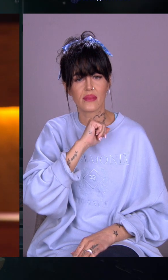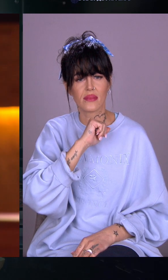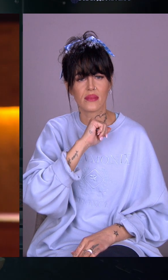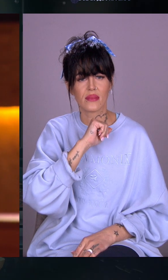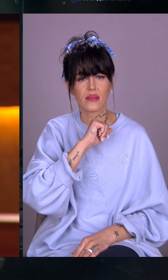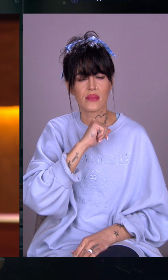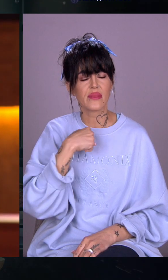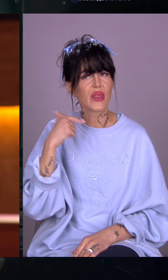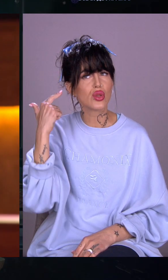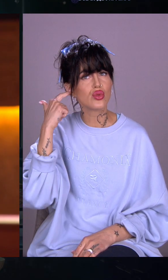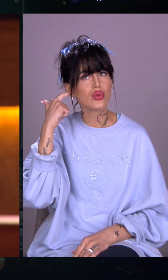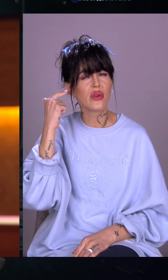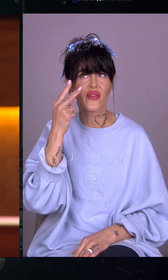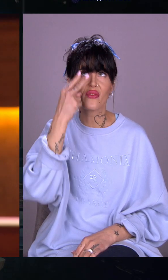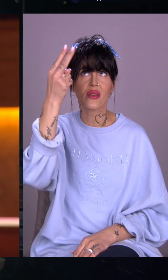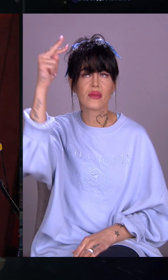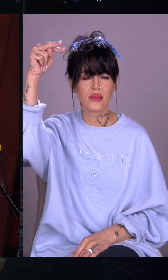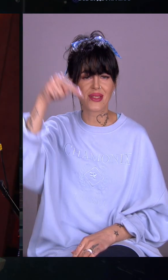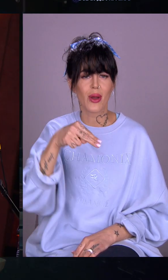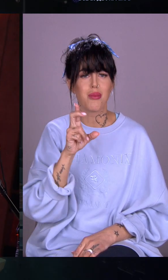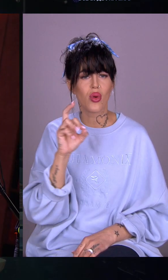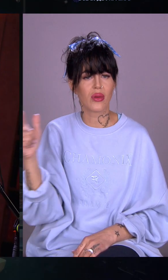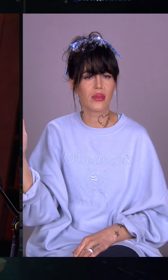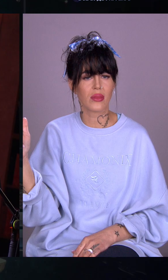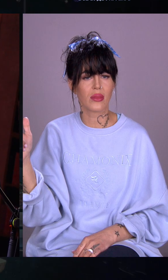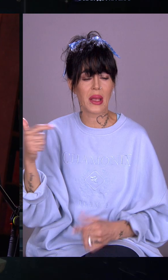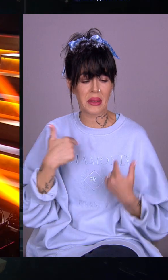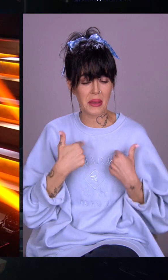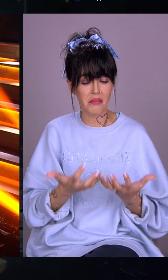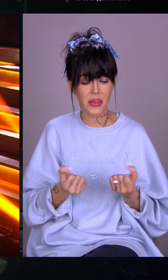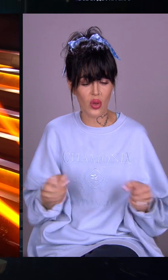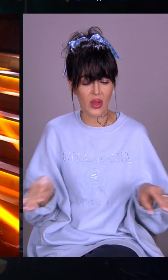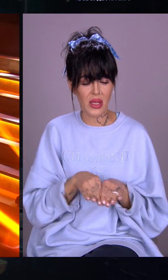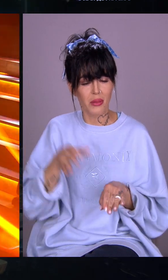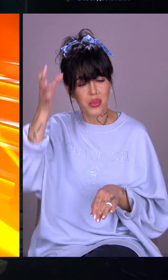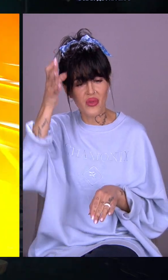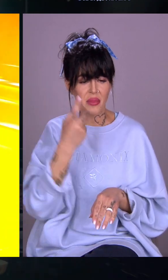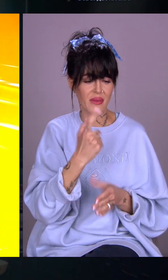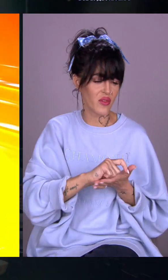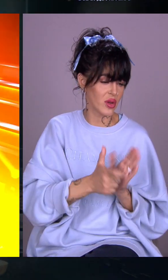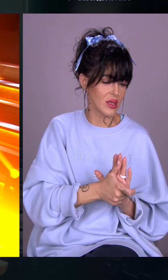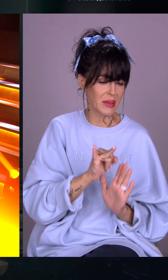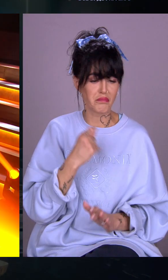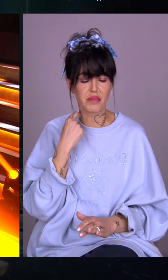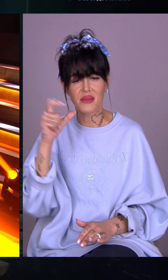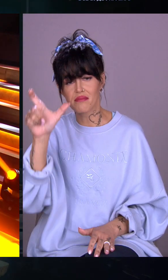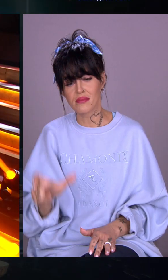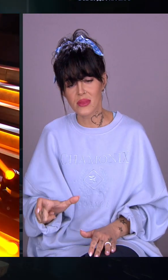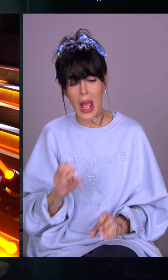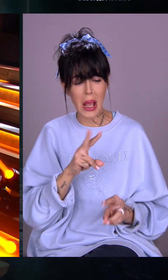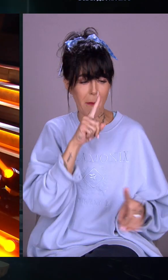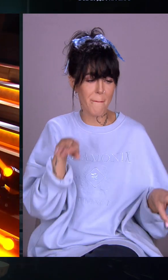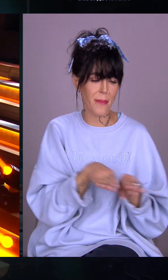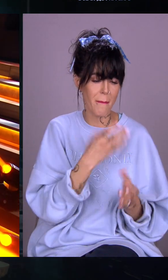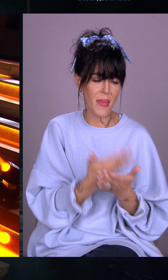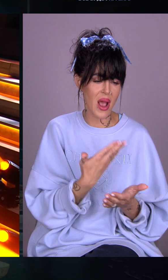Я чую, як плаче Бог, як приймає однаково професорів, першокласників і п'яниць. Як показує мультики